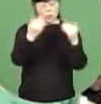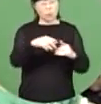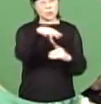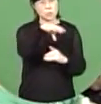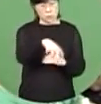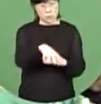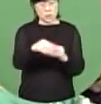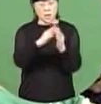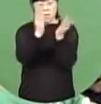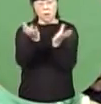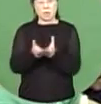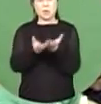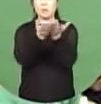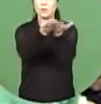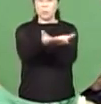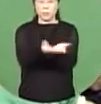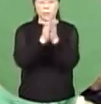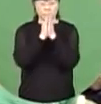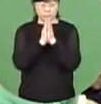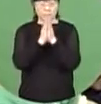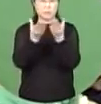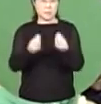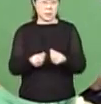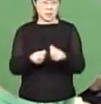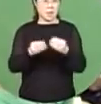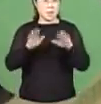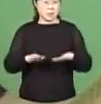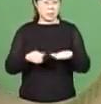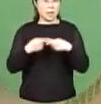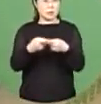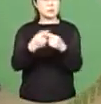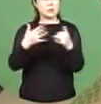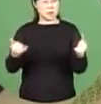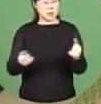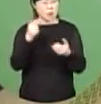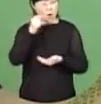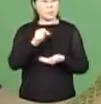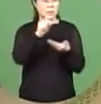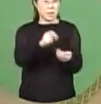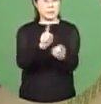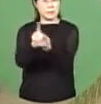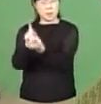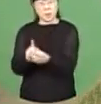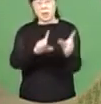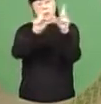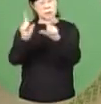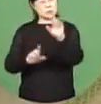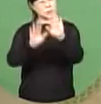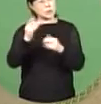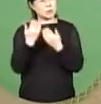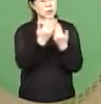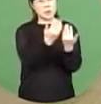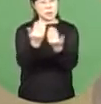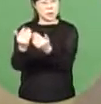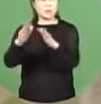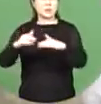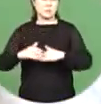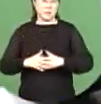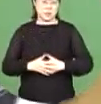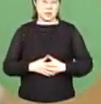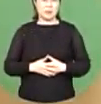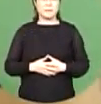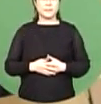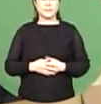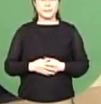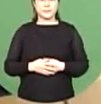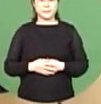堂で献花を行った後現在入所している方々お見舞い暮らしぶりなどを聞いて回りましたん